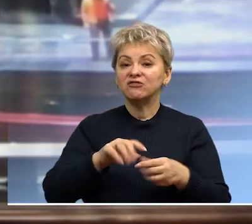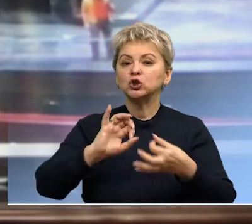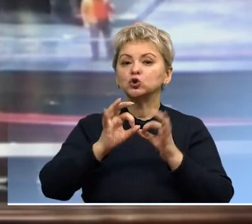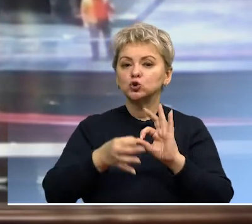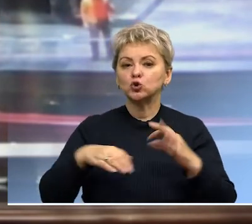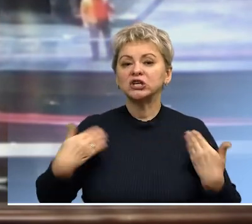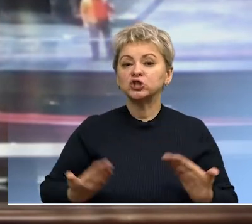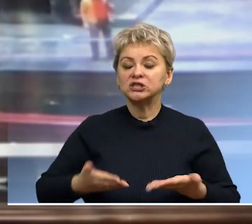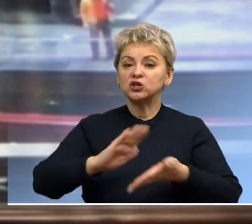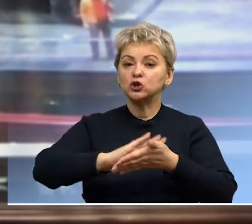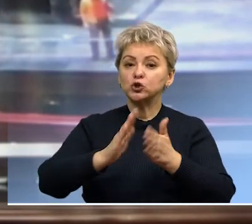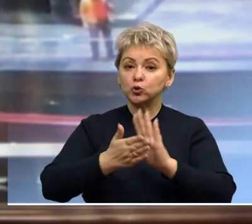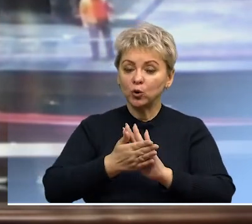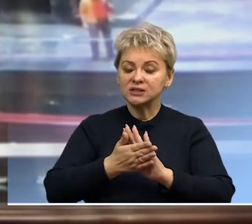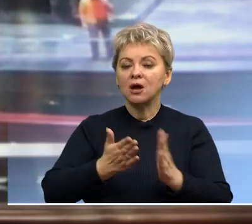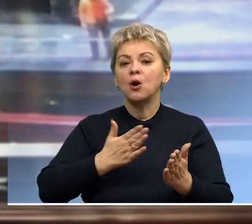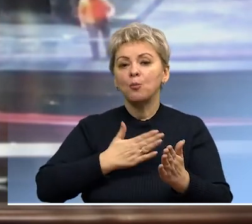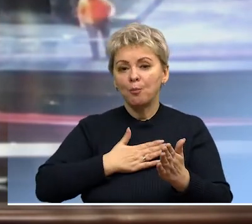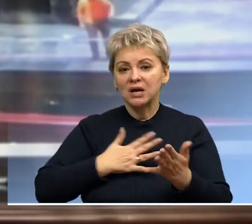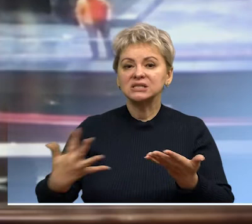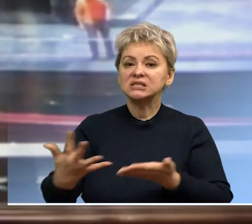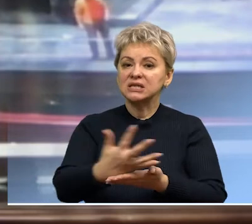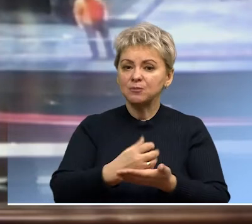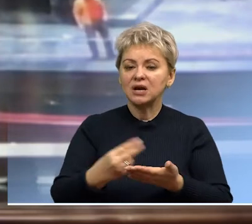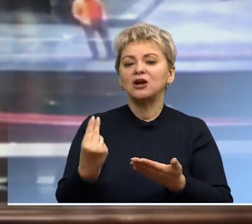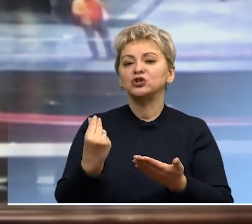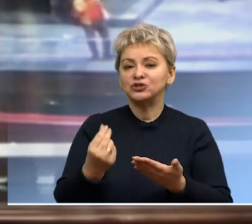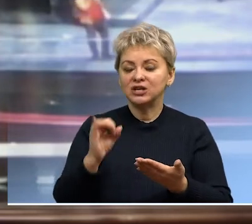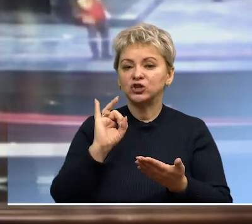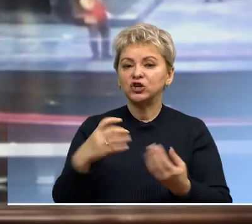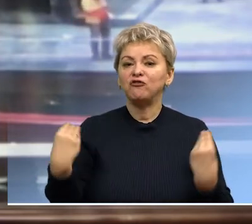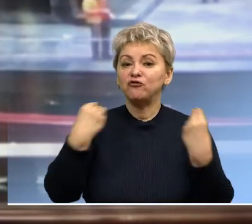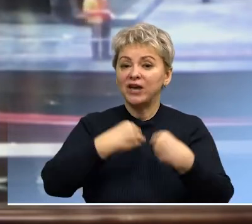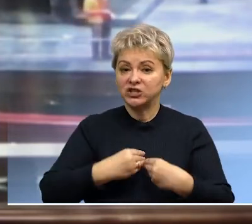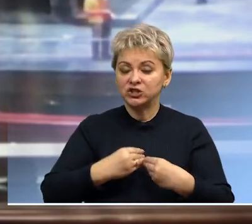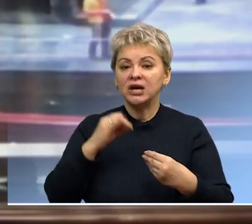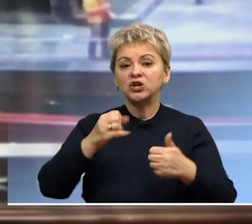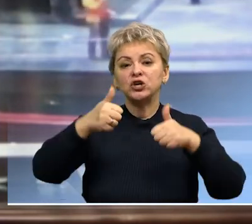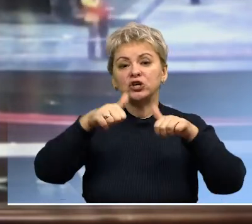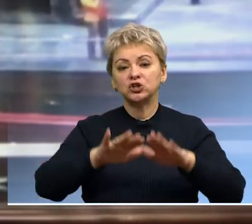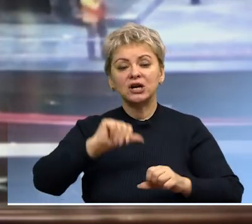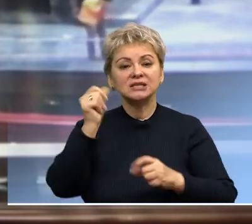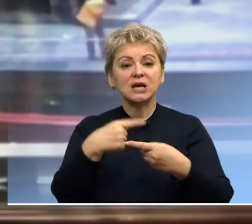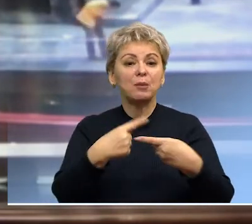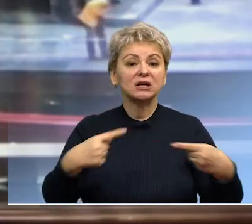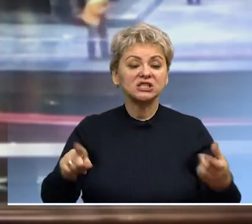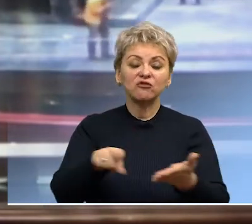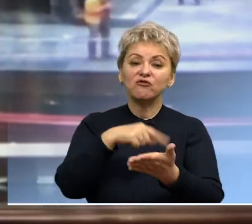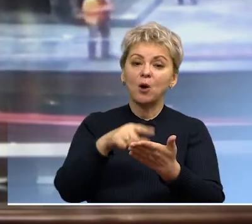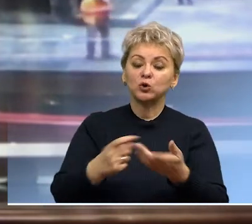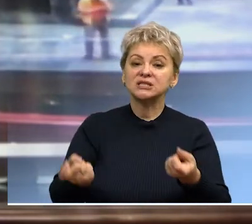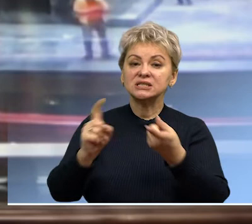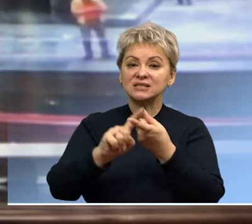оказался в этой сложной жизненной ситуации. Мы собирали и деньги, и вещи, и решали самые